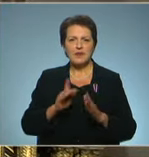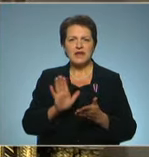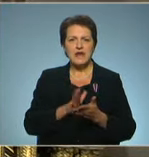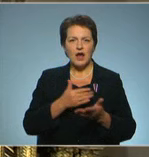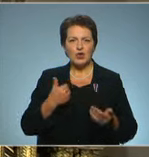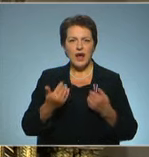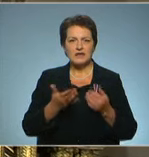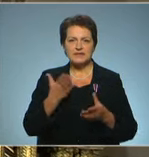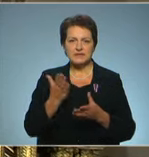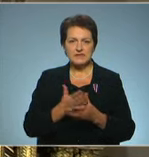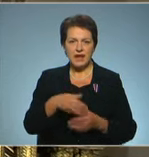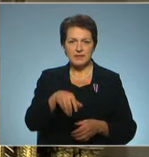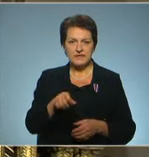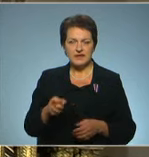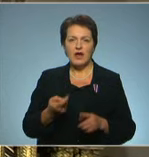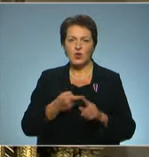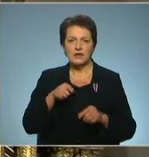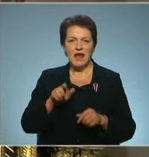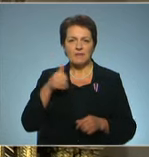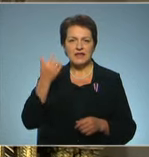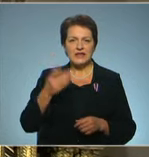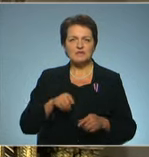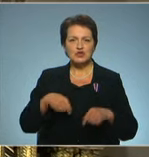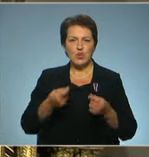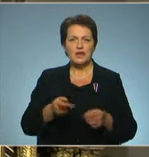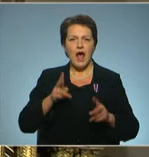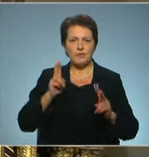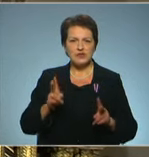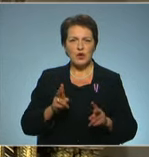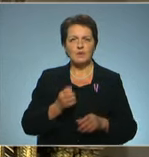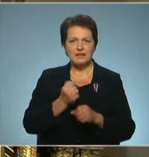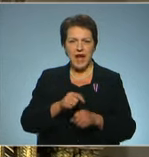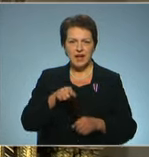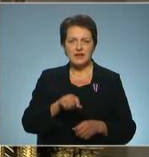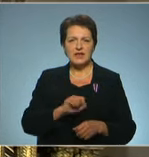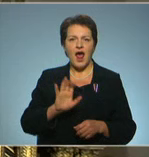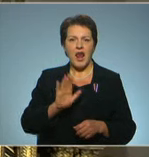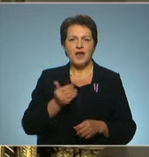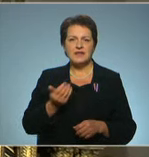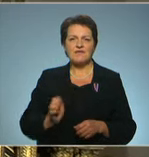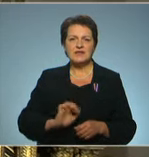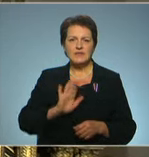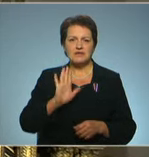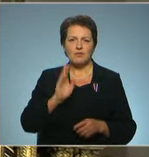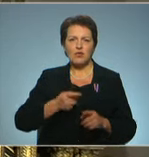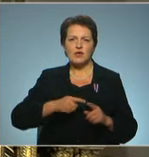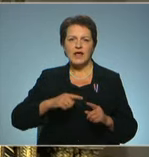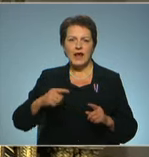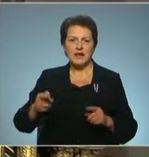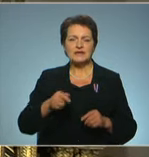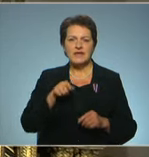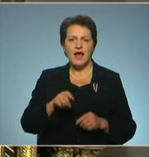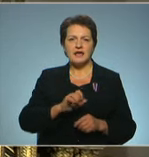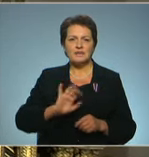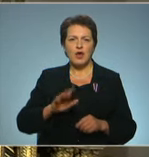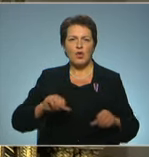starp cilvēkiem, un tam Dievs dod apsolījumu. Dari tā, lai tavas dienas būtu ilgas tajā zemē, ko Kungs tavs